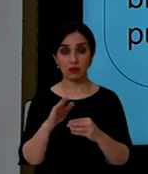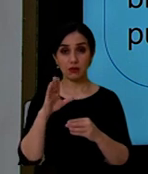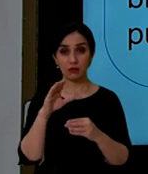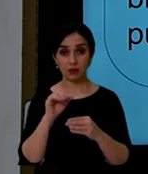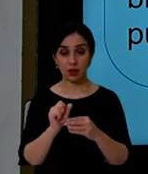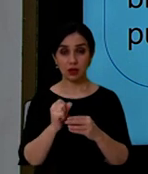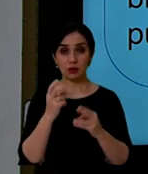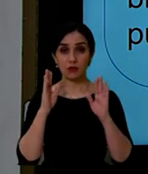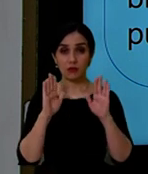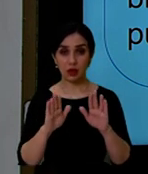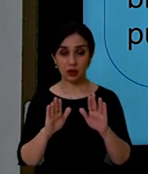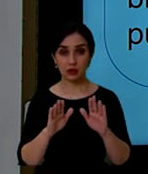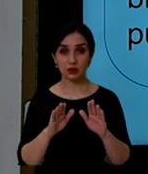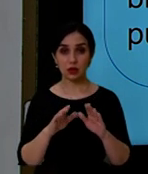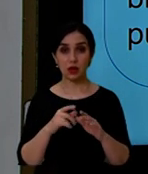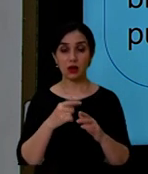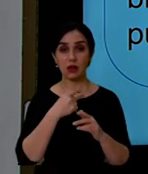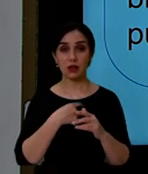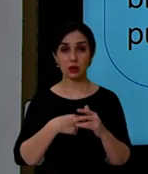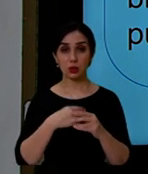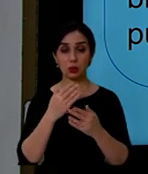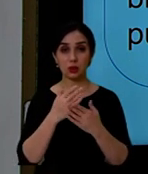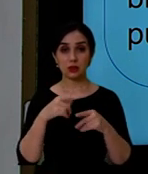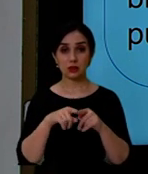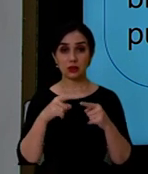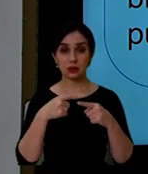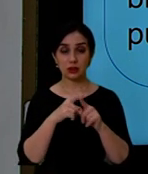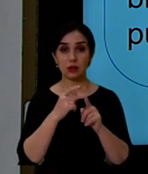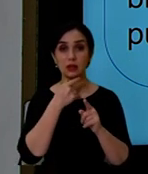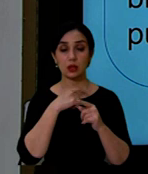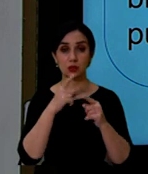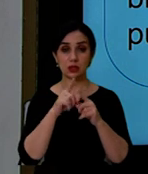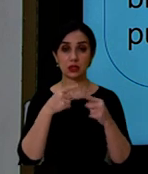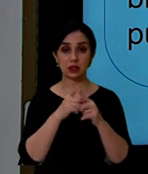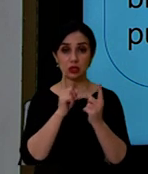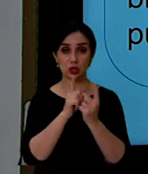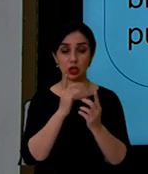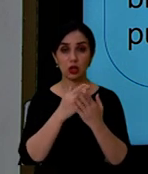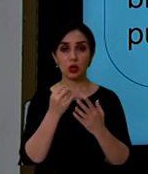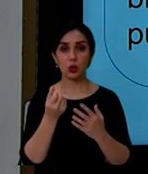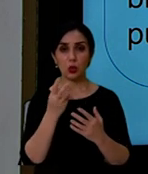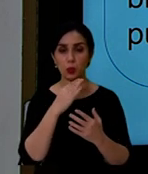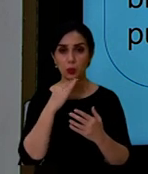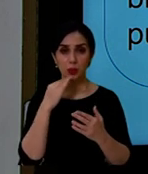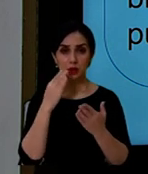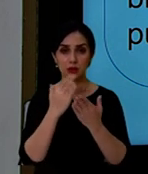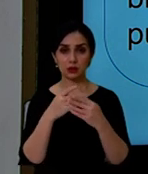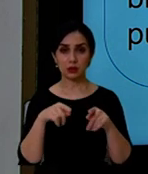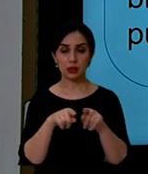va faqat xalqum qismida kesishadi. Bronxlar ko'p marta